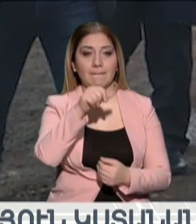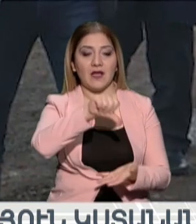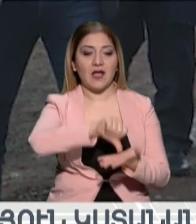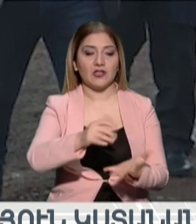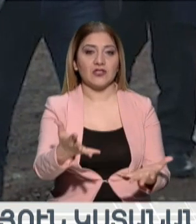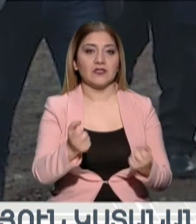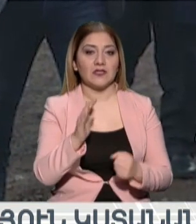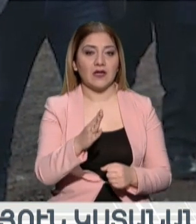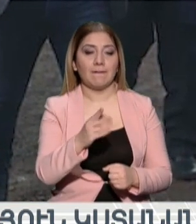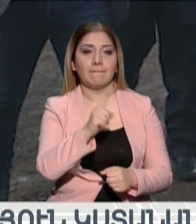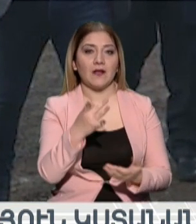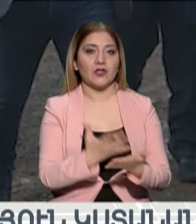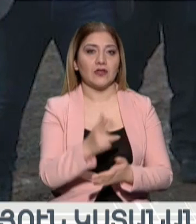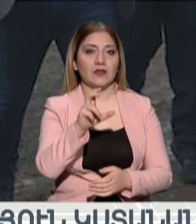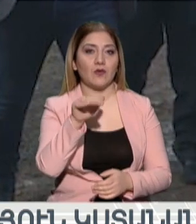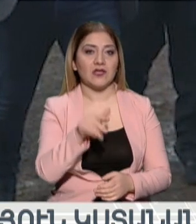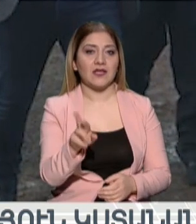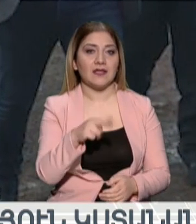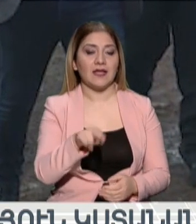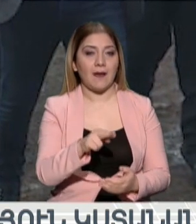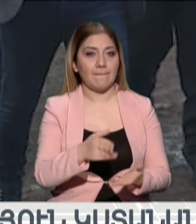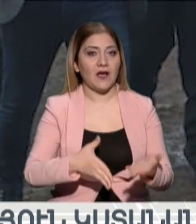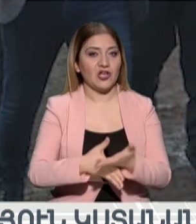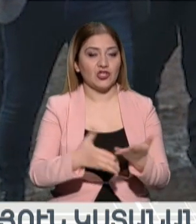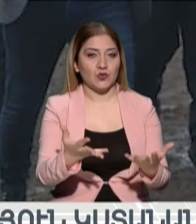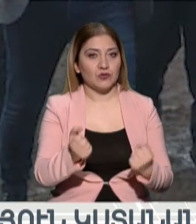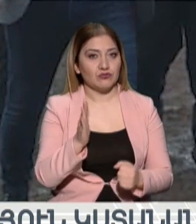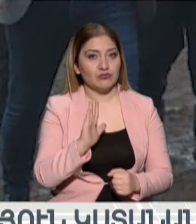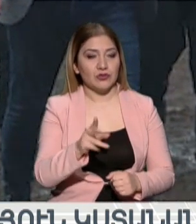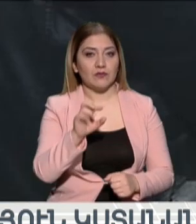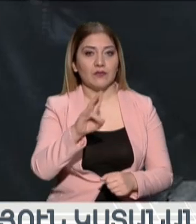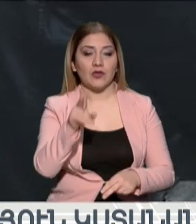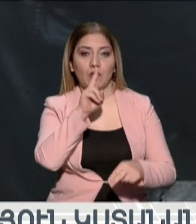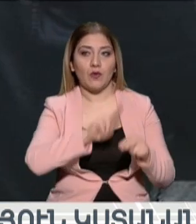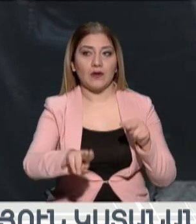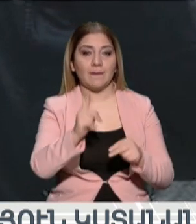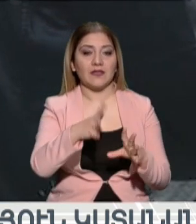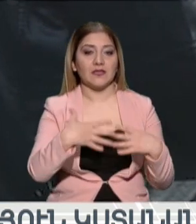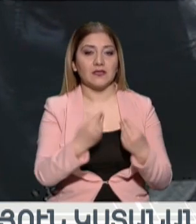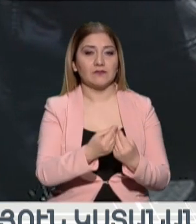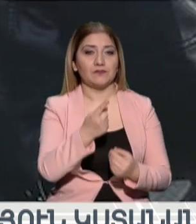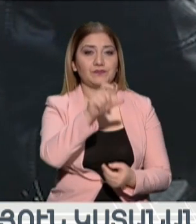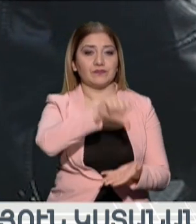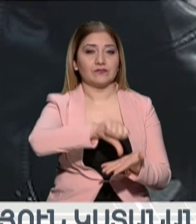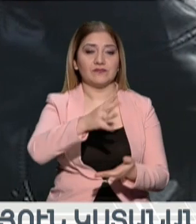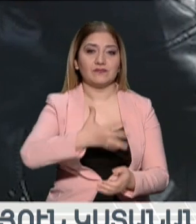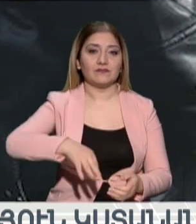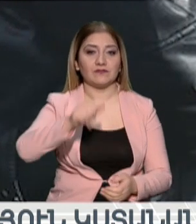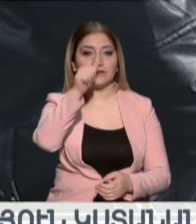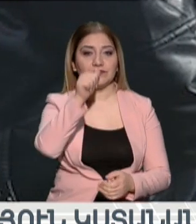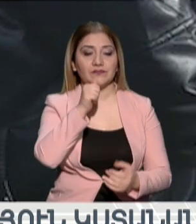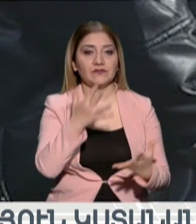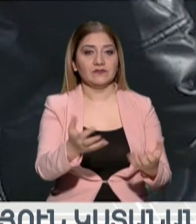անդամ կստանա միանվագ 300 000 դրամի չափով աջակցություն, բնակարանը կորցրած ամեն ընտանիքի յուրաքանչյուր անդամ